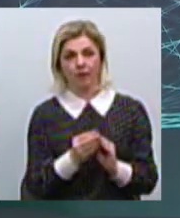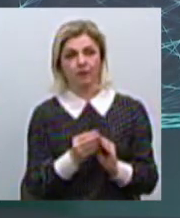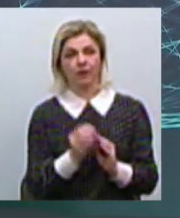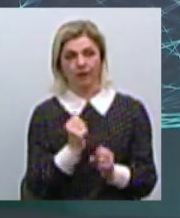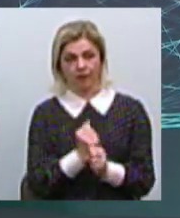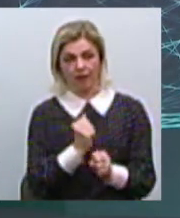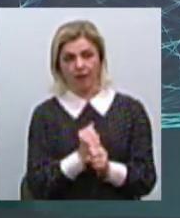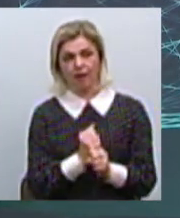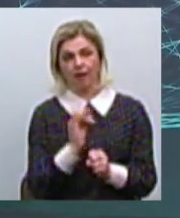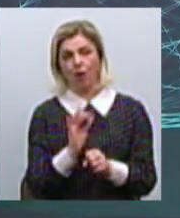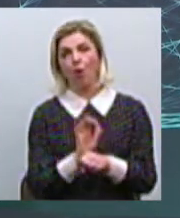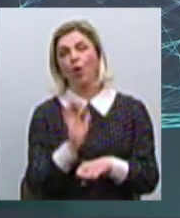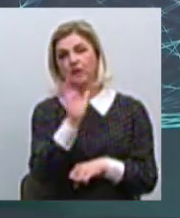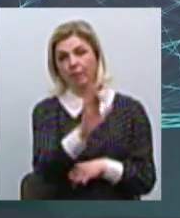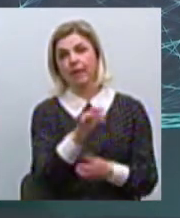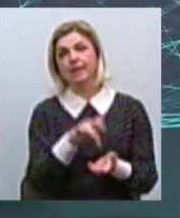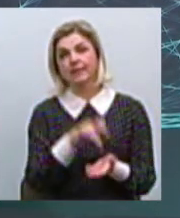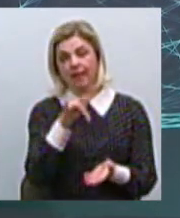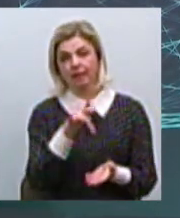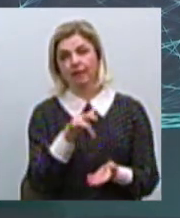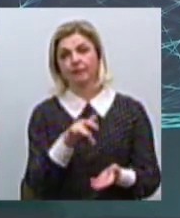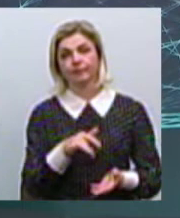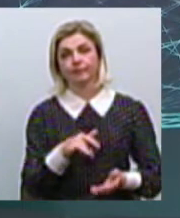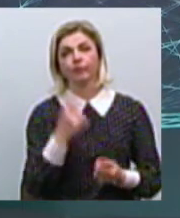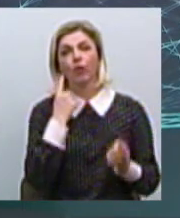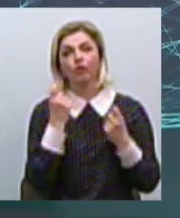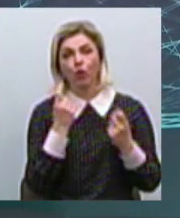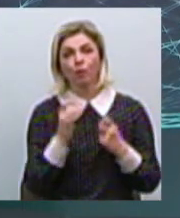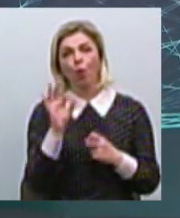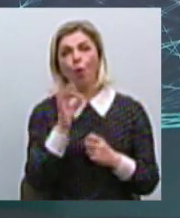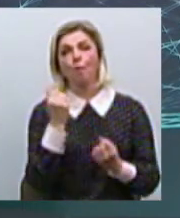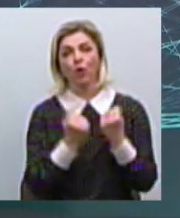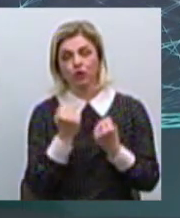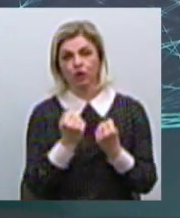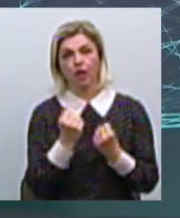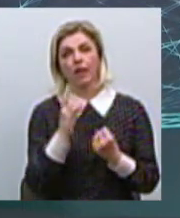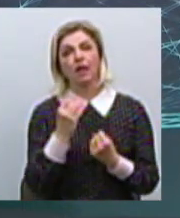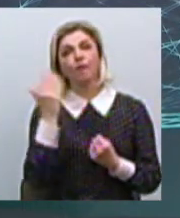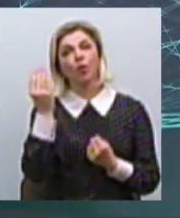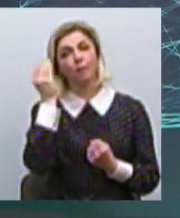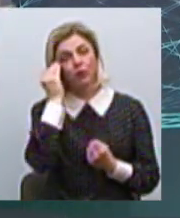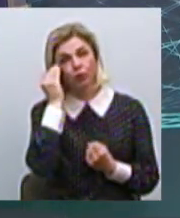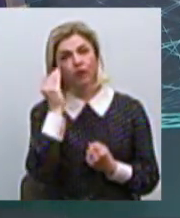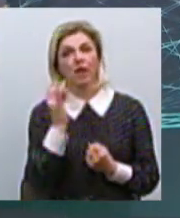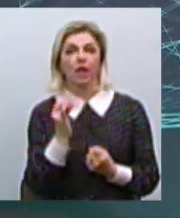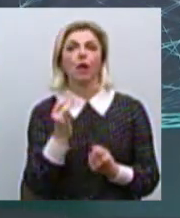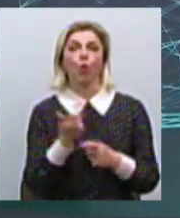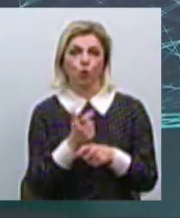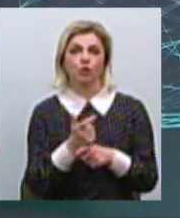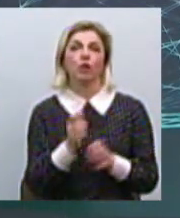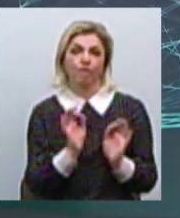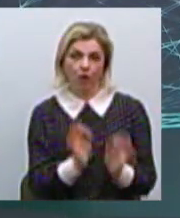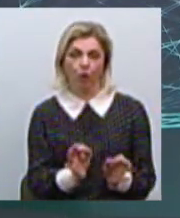аналітику і відправить вже до центру обробки даних інформацію про машину, яка, на його думку, і досить вірогідно є там